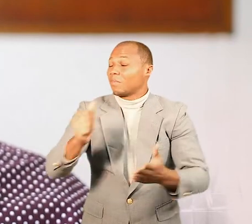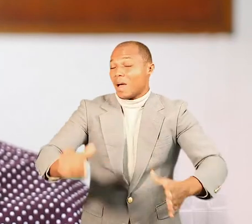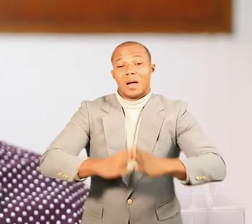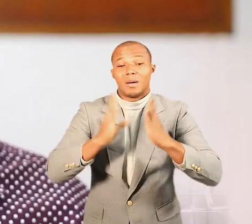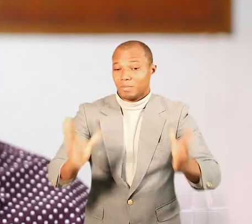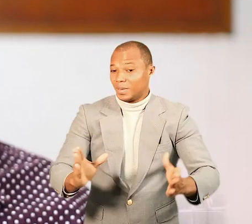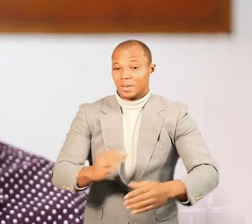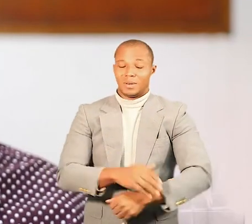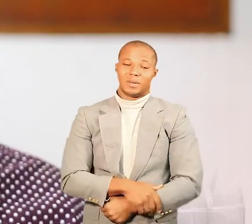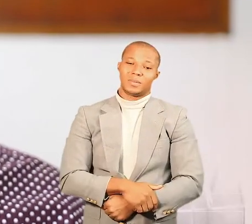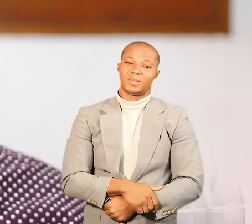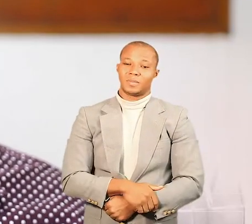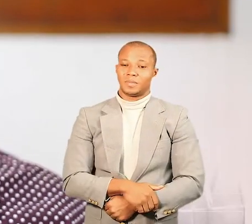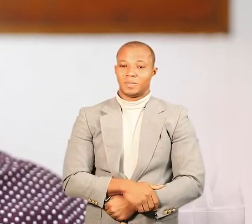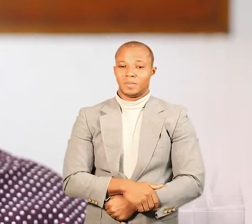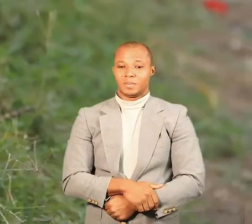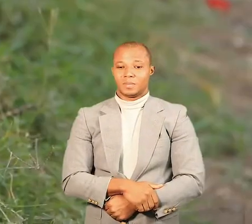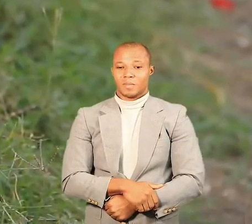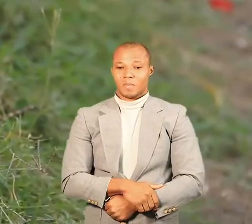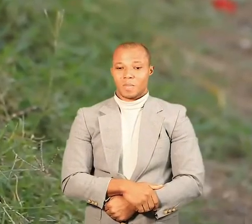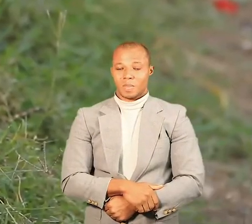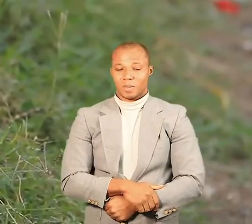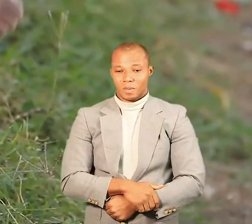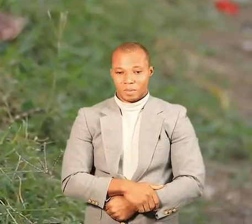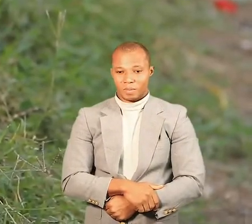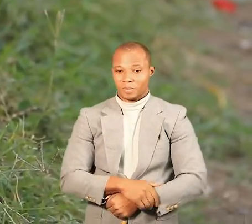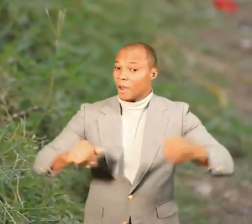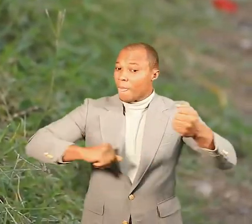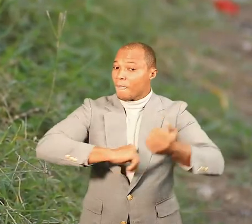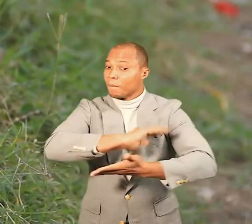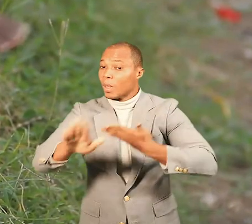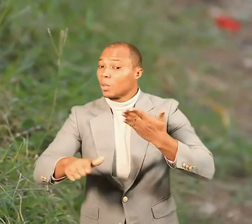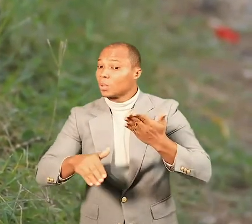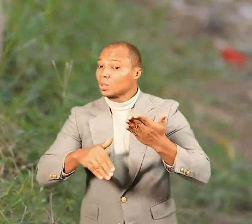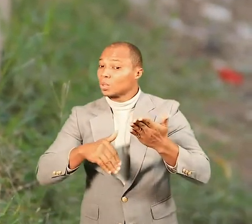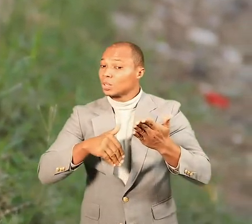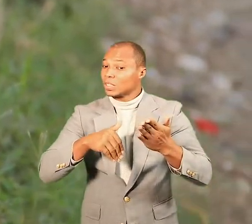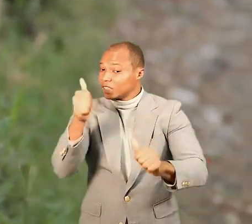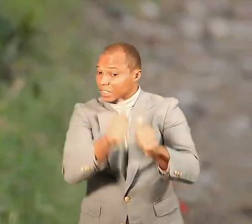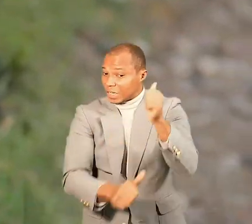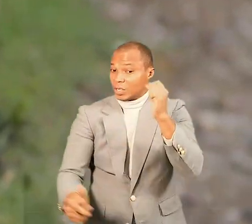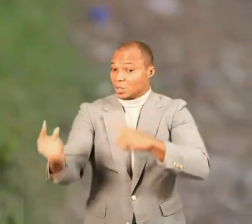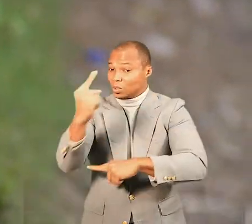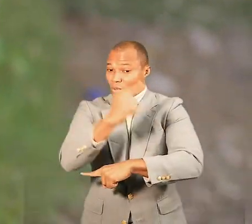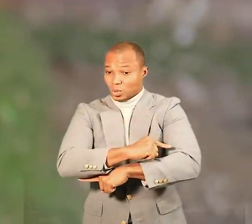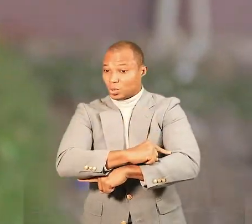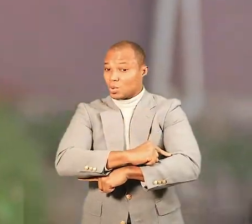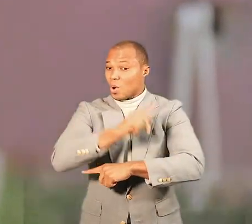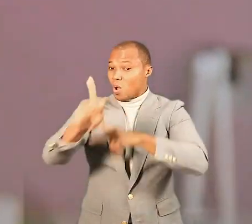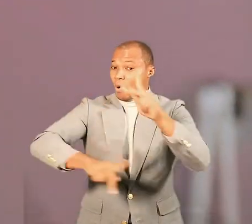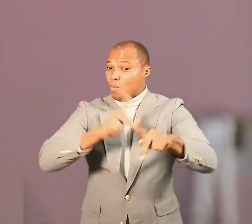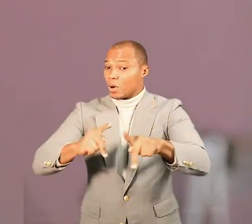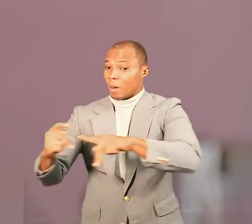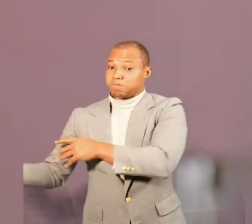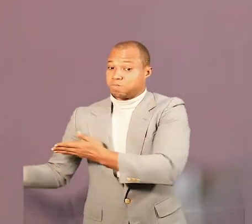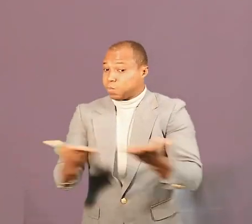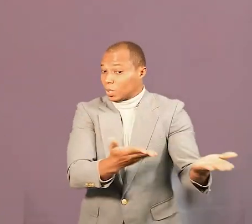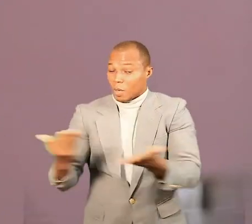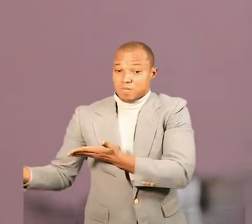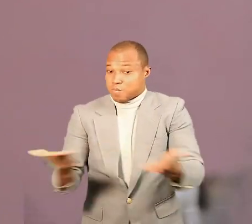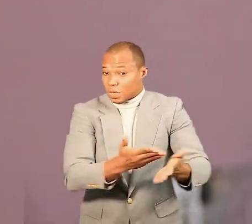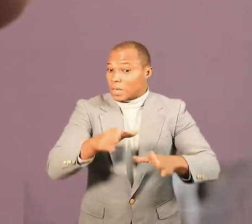avec équipement, par rapport avec personnel. C'est tout le temps pour faire notre Timon. Mais nous-mêmes, c'est Timon qui est plus en nécessité. Timon qui est plus